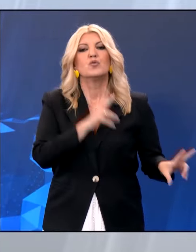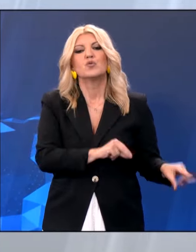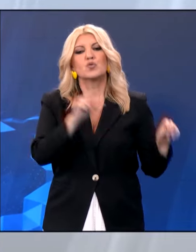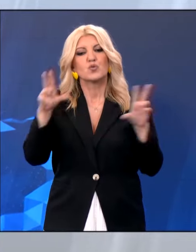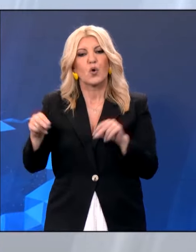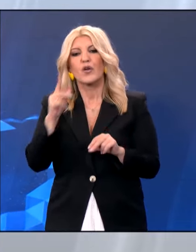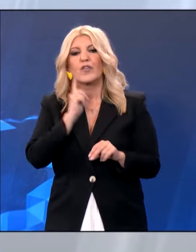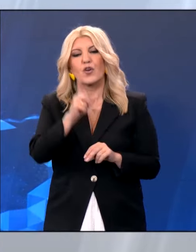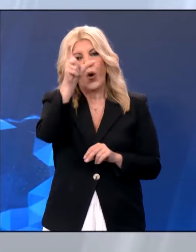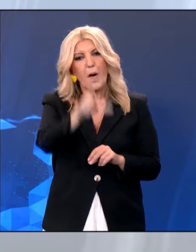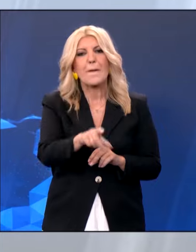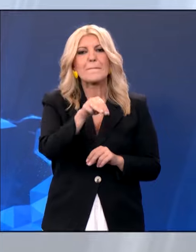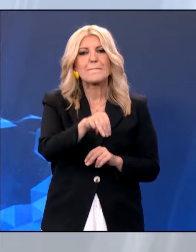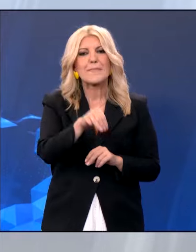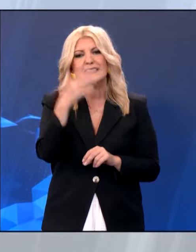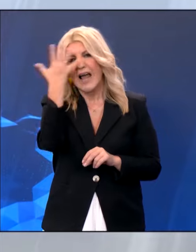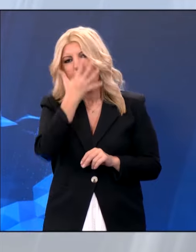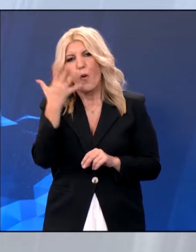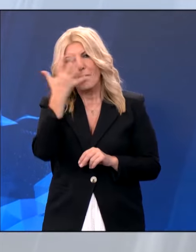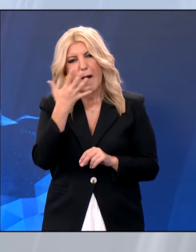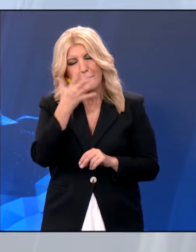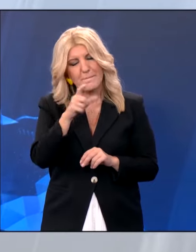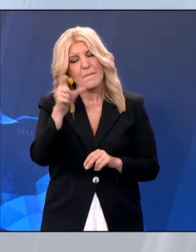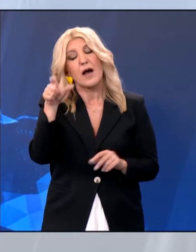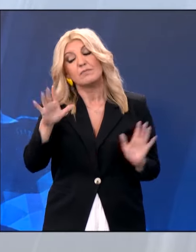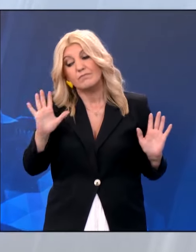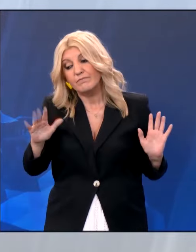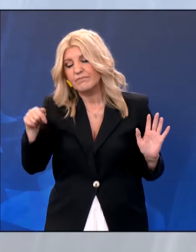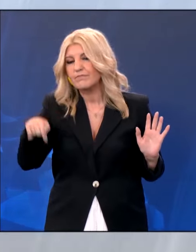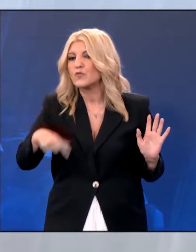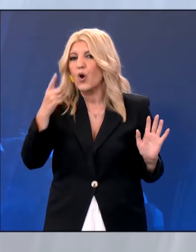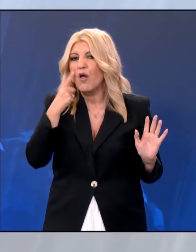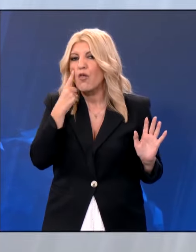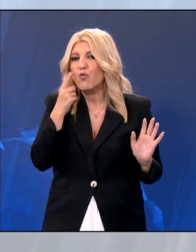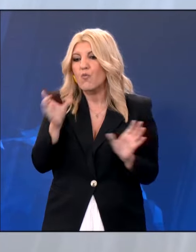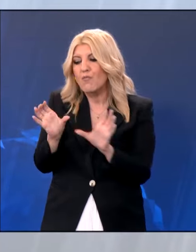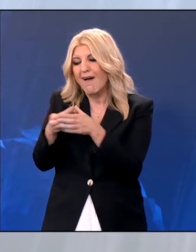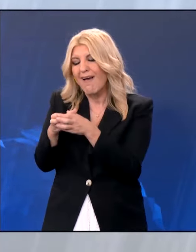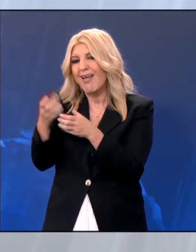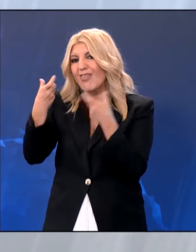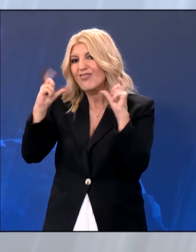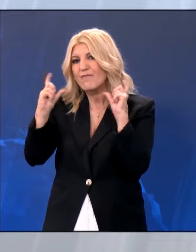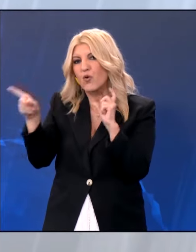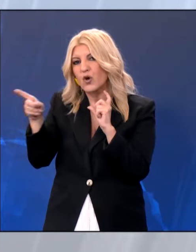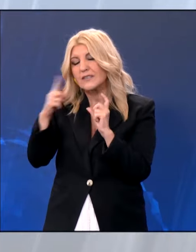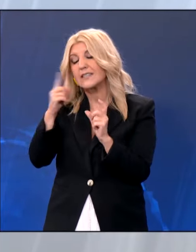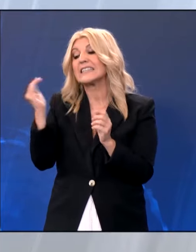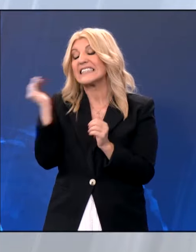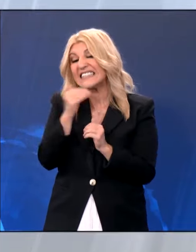και για τη Μισελ Ομπάμα. Οι Δημοκρατικοί πρέπει να βρουν μια λύση και μάλιστα σύντομα.